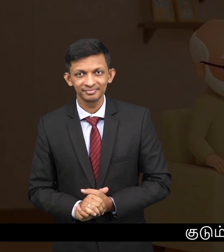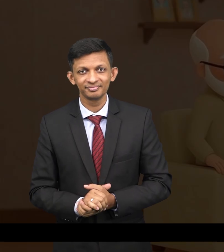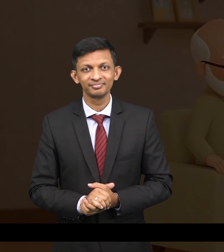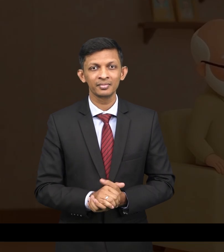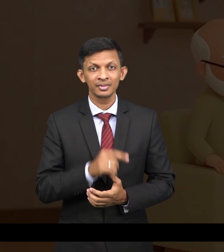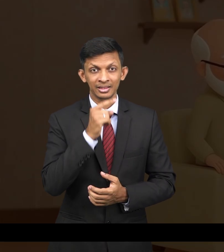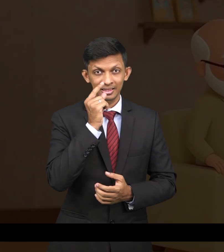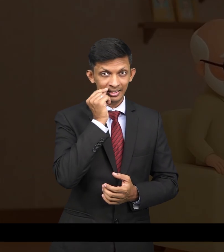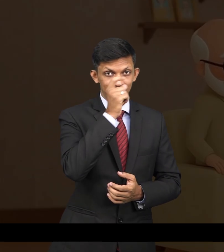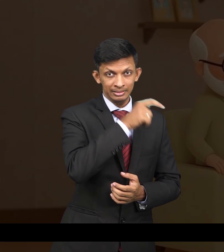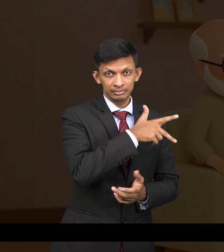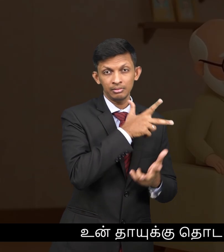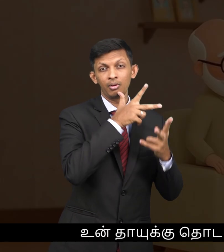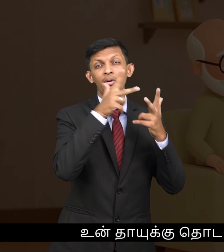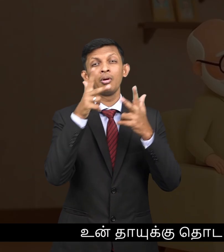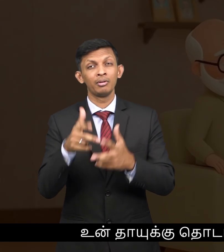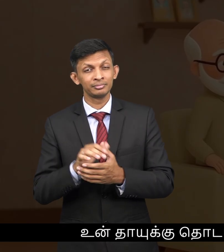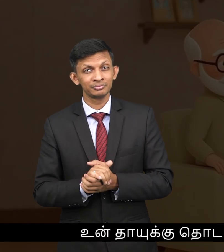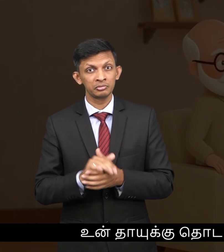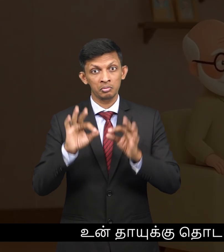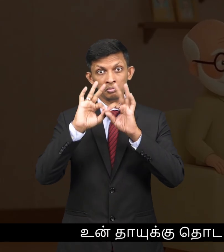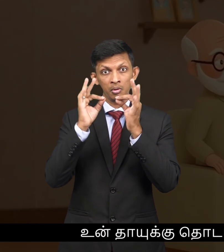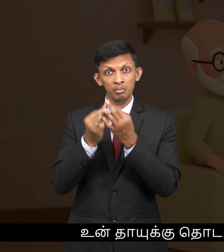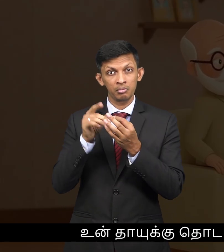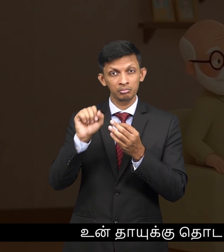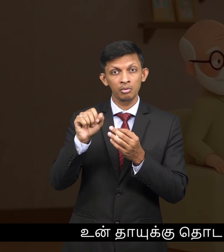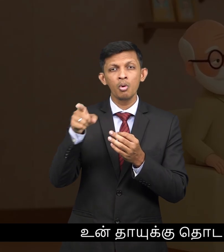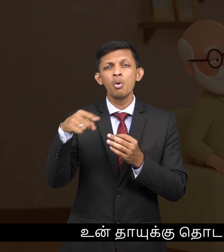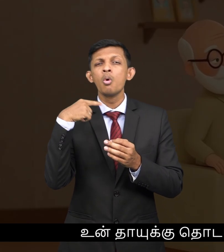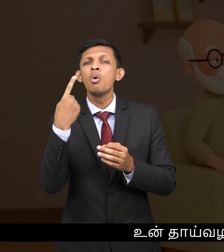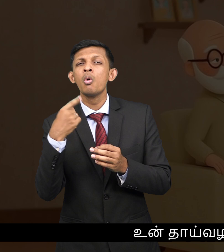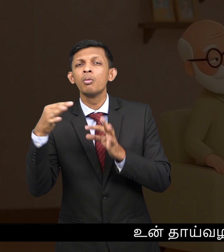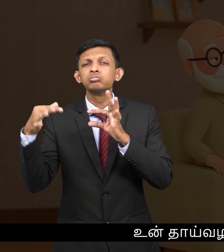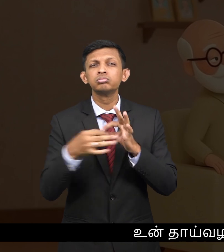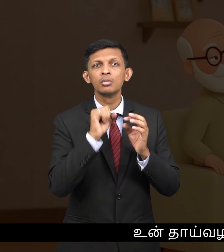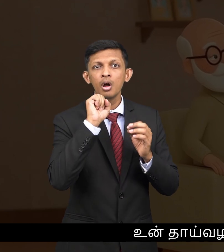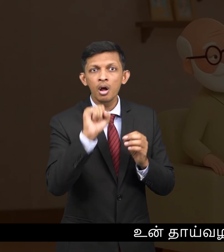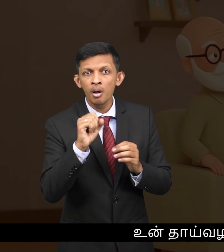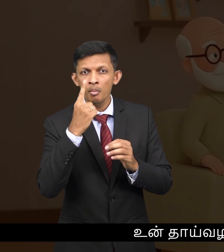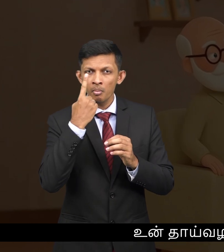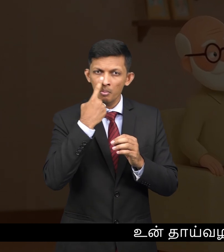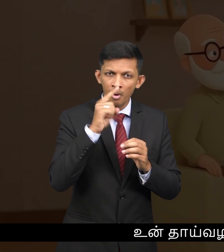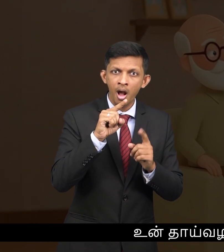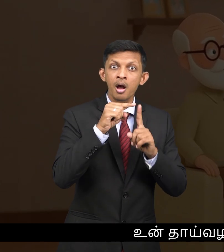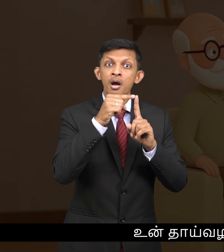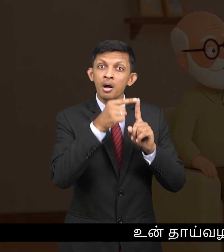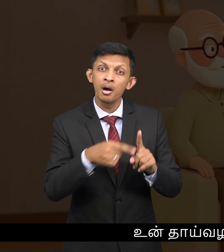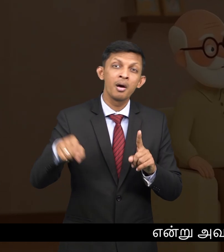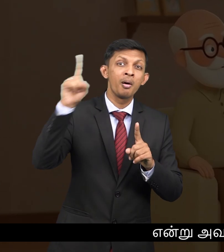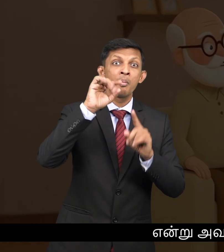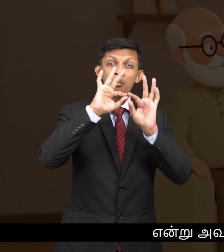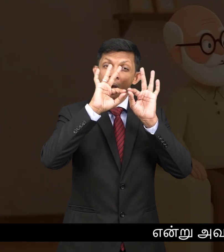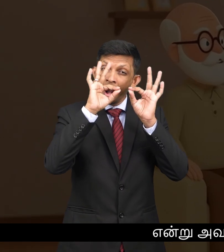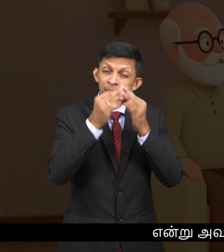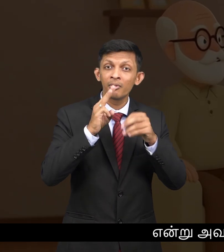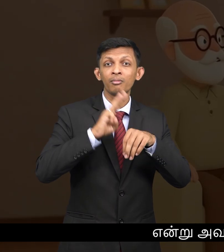உறுப்பினர்கள். மேலும் உன் தாய்க்கு தொடர்புடைய குடும்ப உறுப்பினர்கள் உன் தாய் வழி குடும்ப உறுப்பினர்கள்